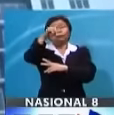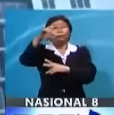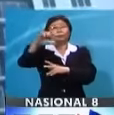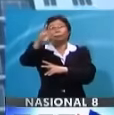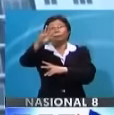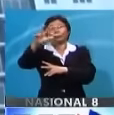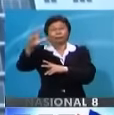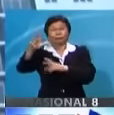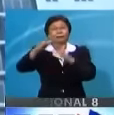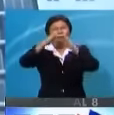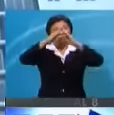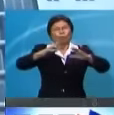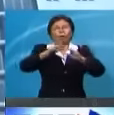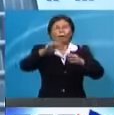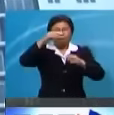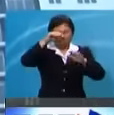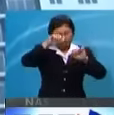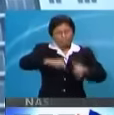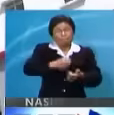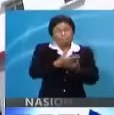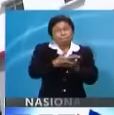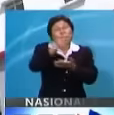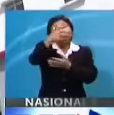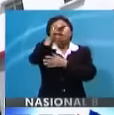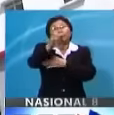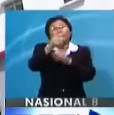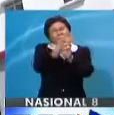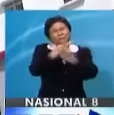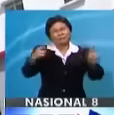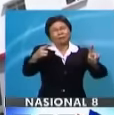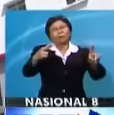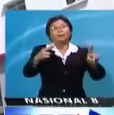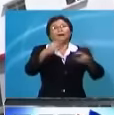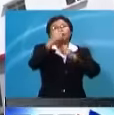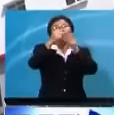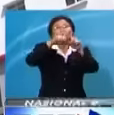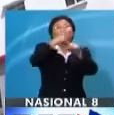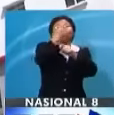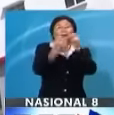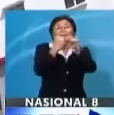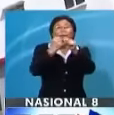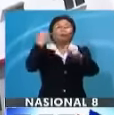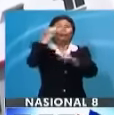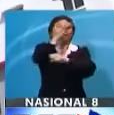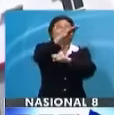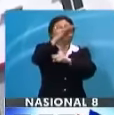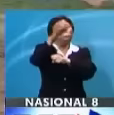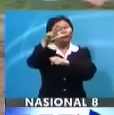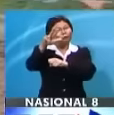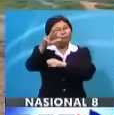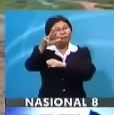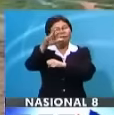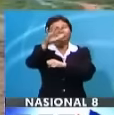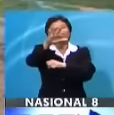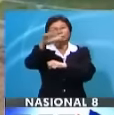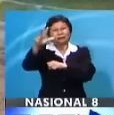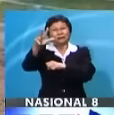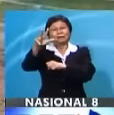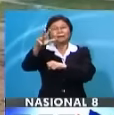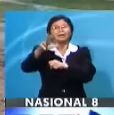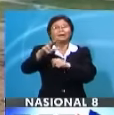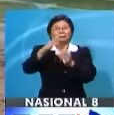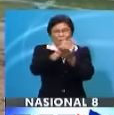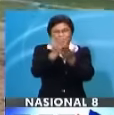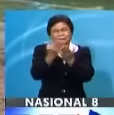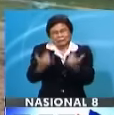rumah mampu milik siap dibina sehingga Disember tahun lalu, manakala 42,857 unit berada dalam